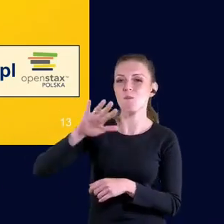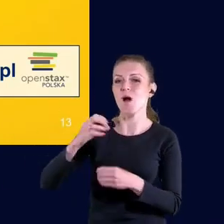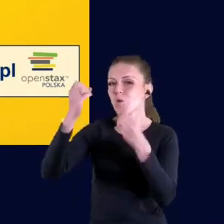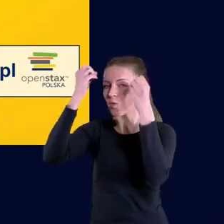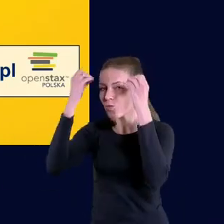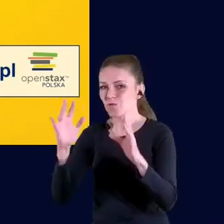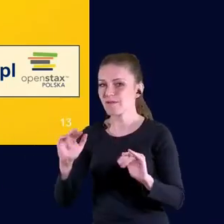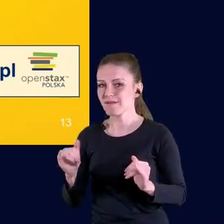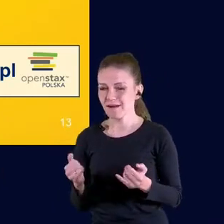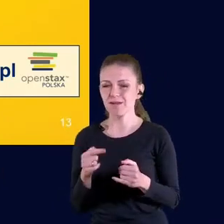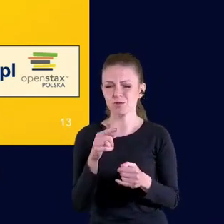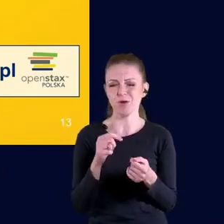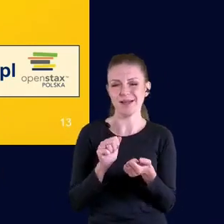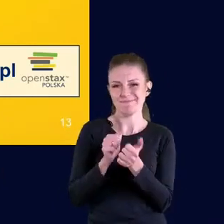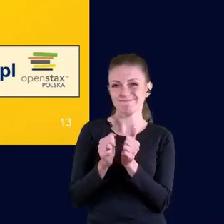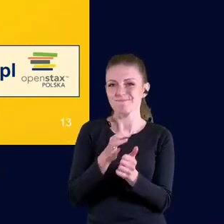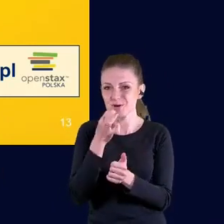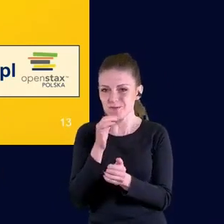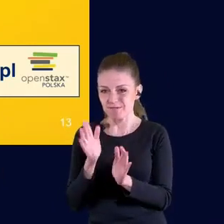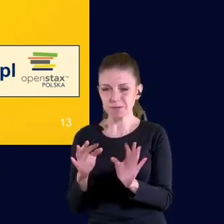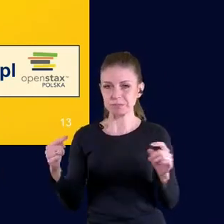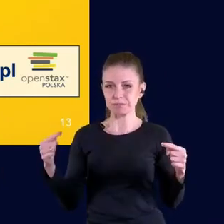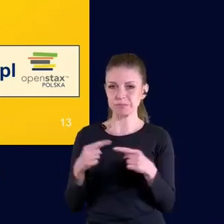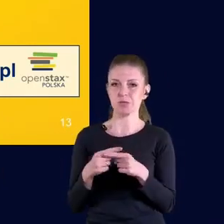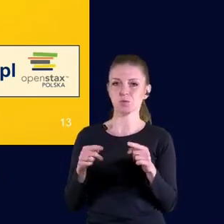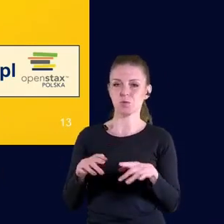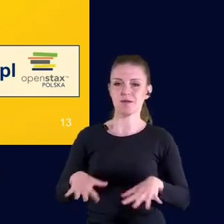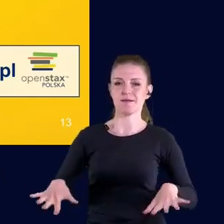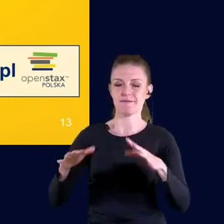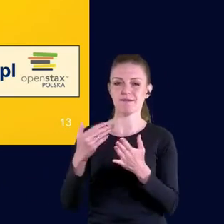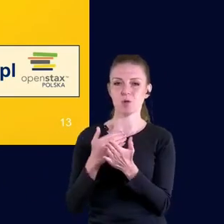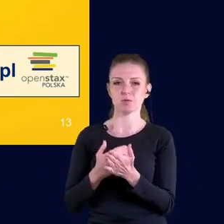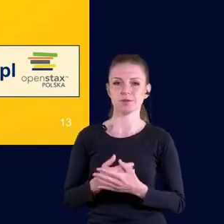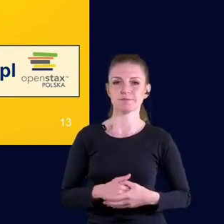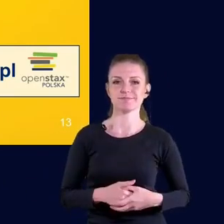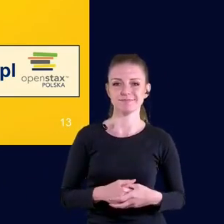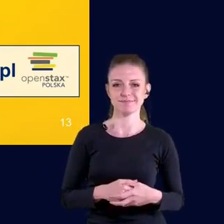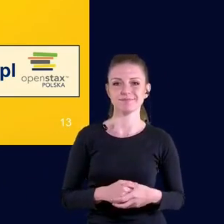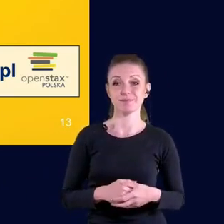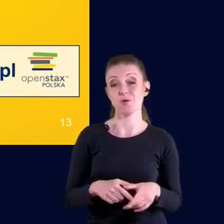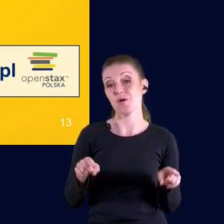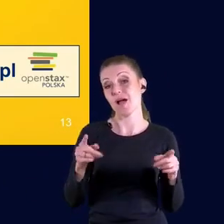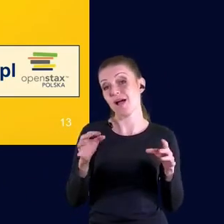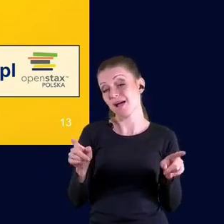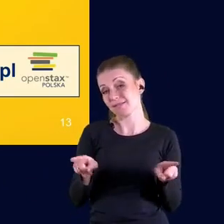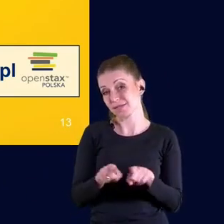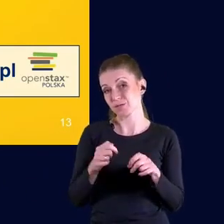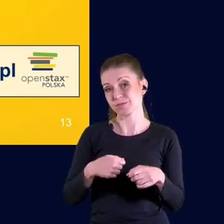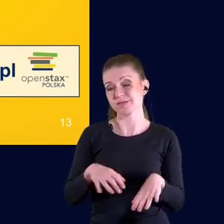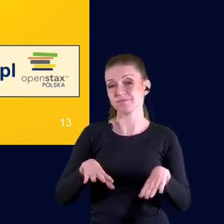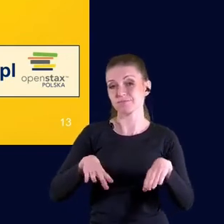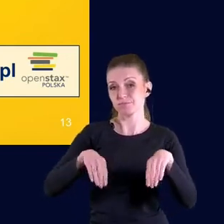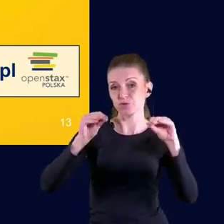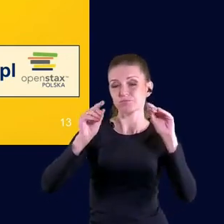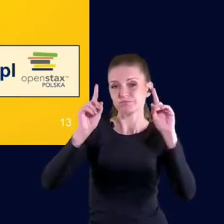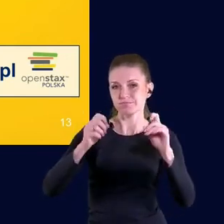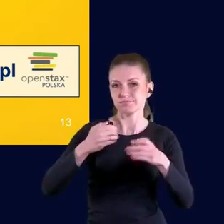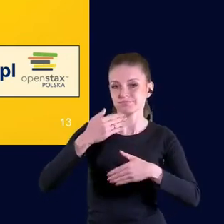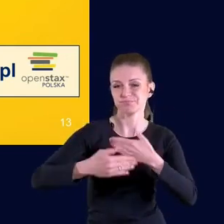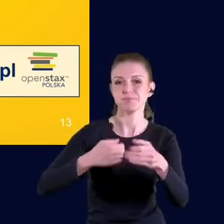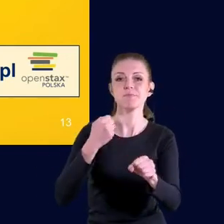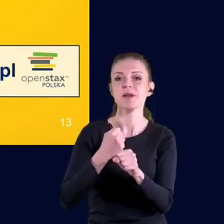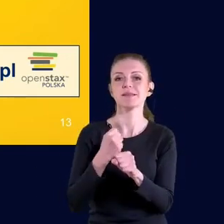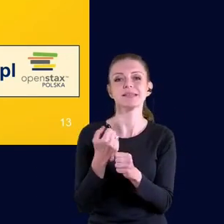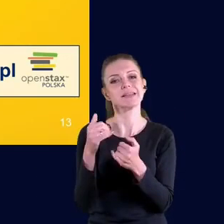kulturowego pracujemy również rozpoczęliśmy może tak powoli prace nad mikro ekonomią i